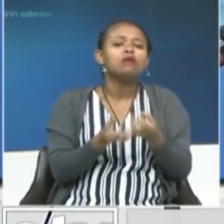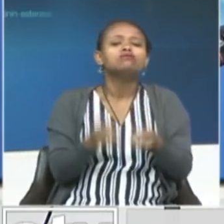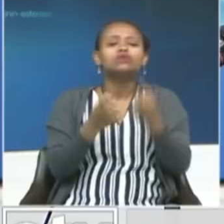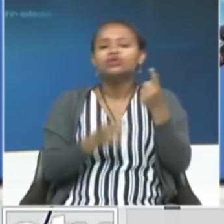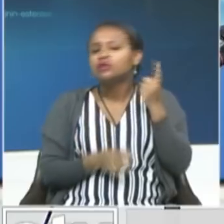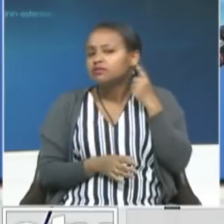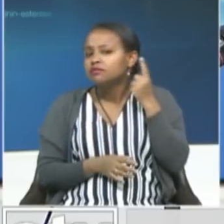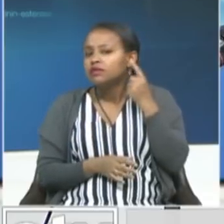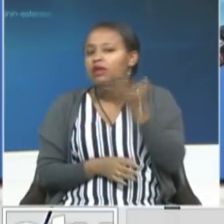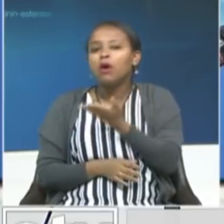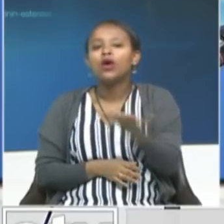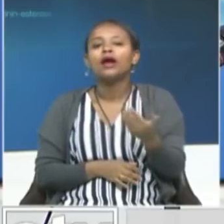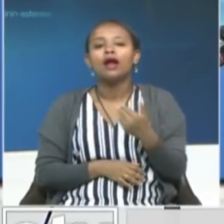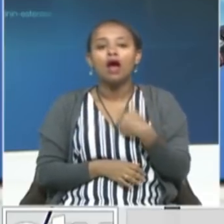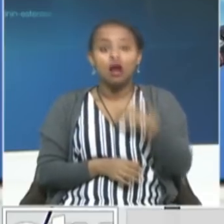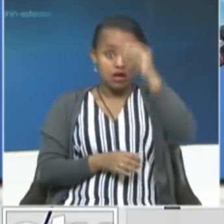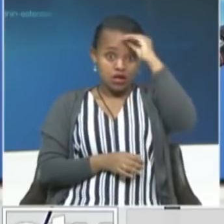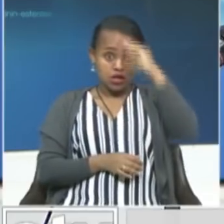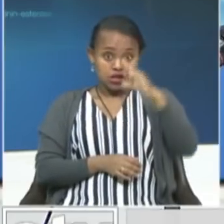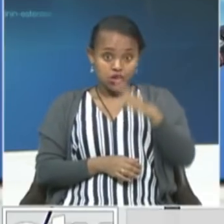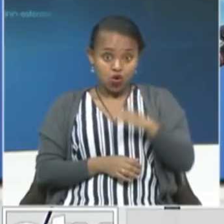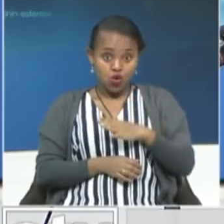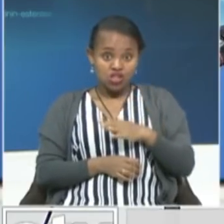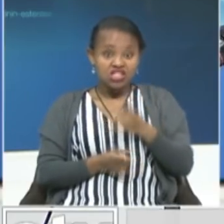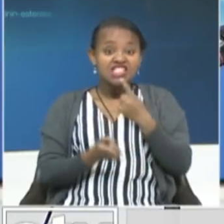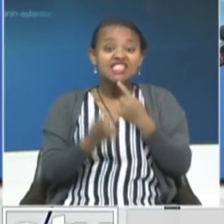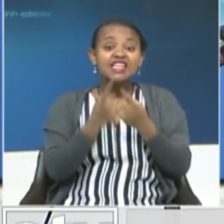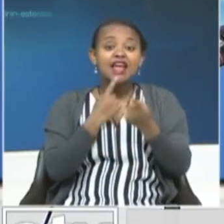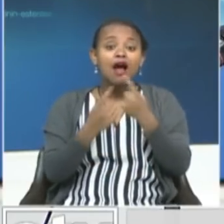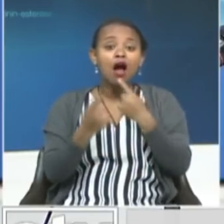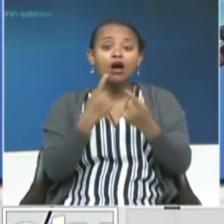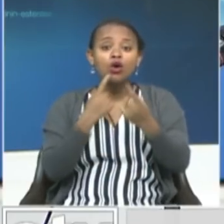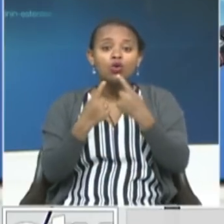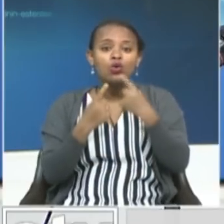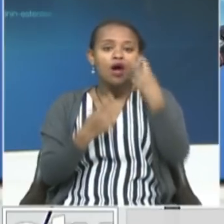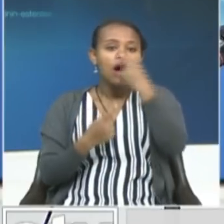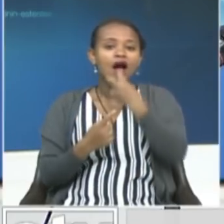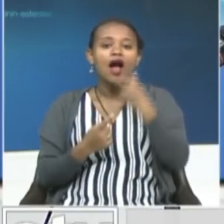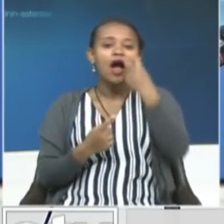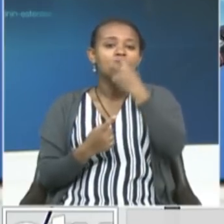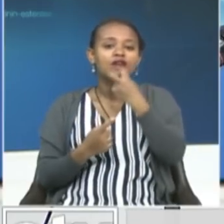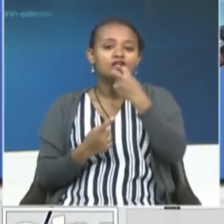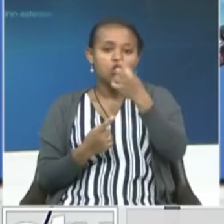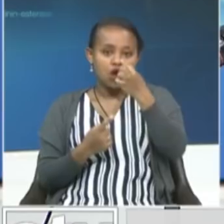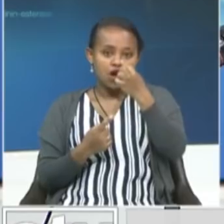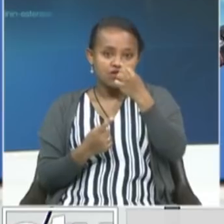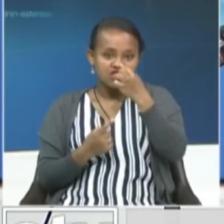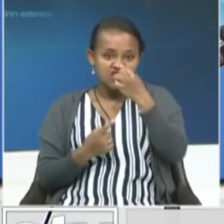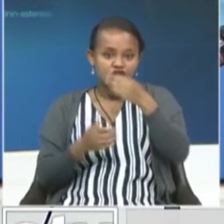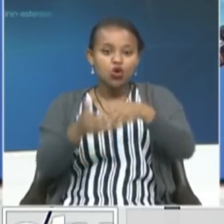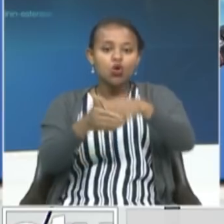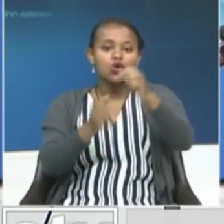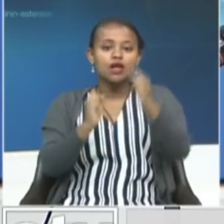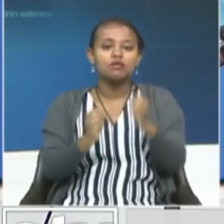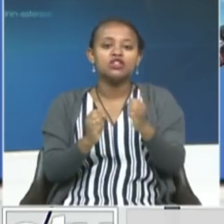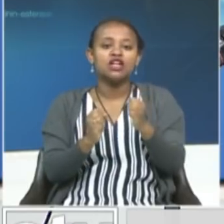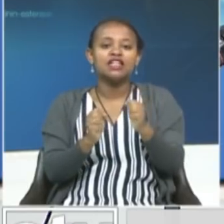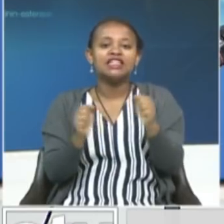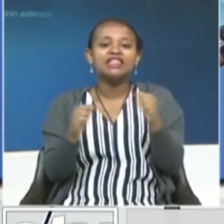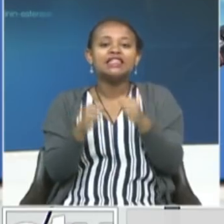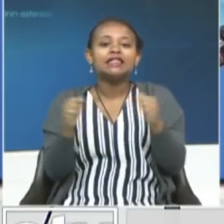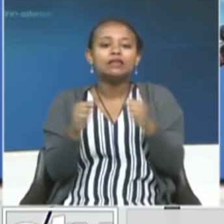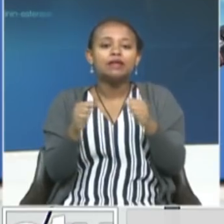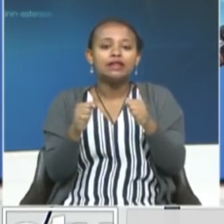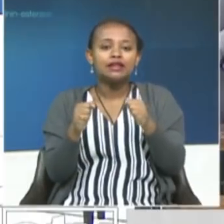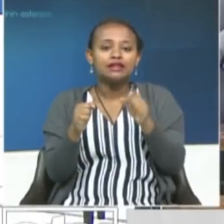የምንሰማቸው ነገሮች አሉ። ሰዎች ሲነጋገሩ ከአፋቸው ከአፍንጫቸው ሊወጣ የሚችል እርጥበት አዘል